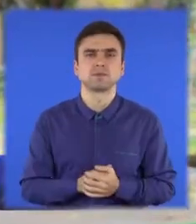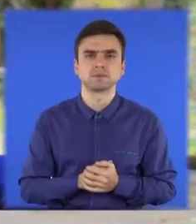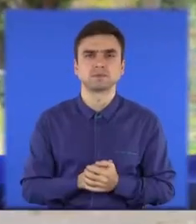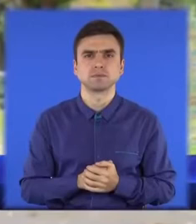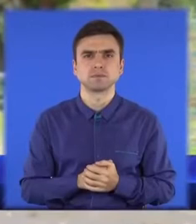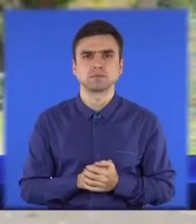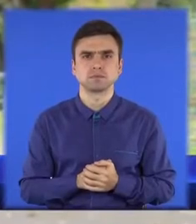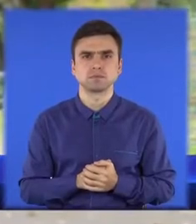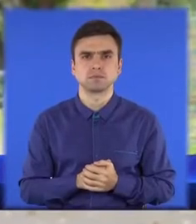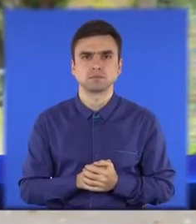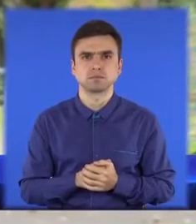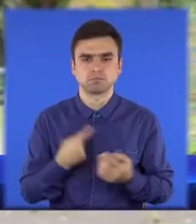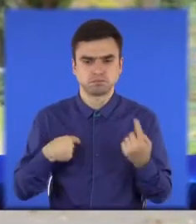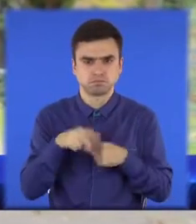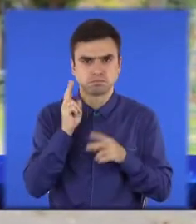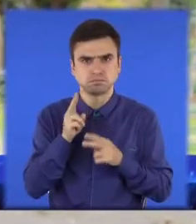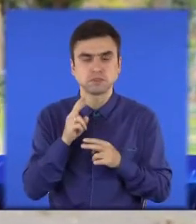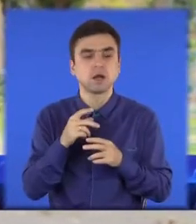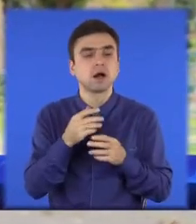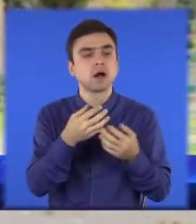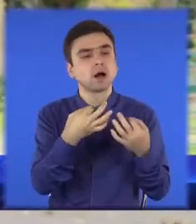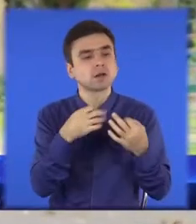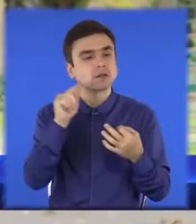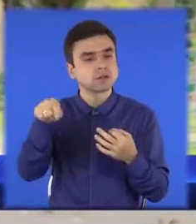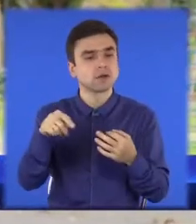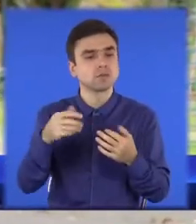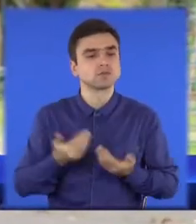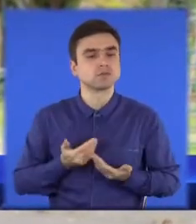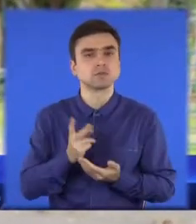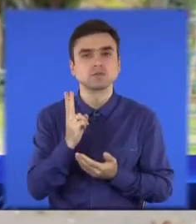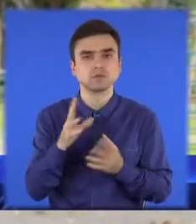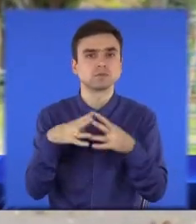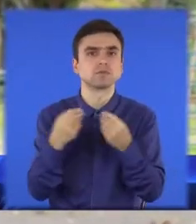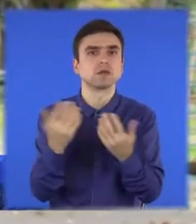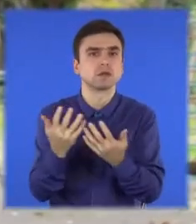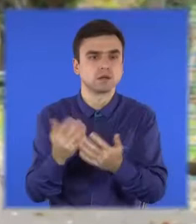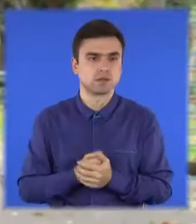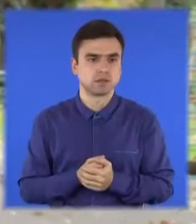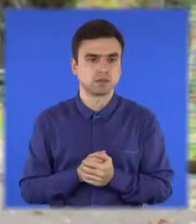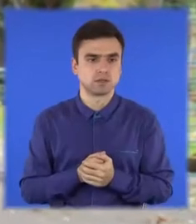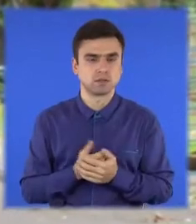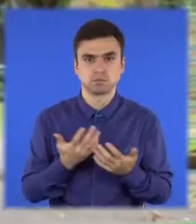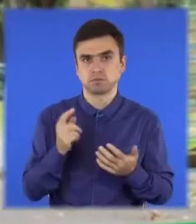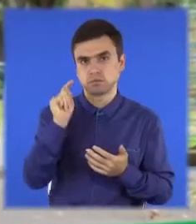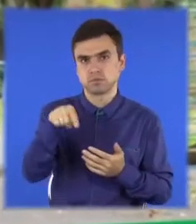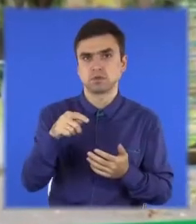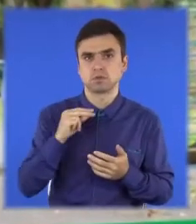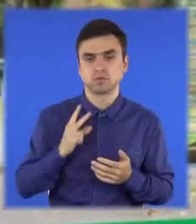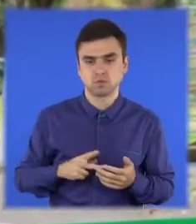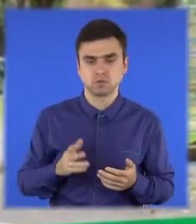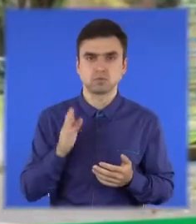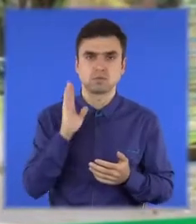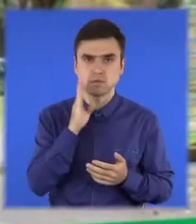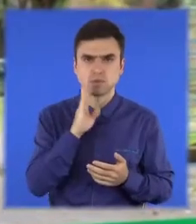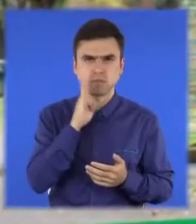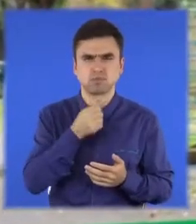лично нічого не звісно. А можете сказати, хто там проживав, яка сім'я була? Ну, там, ну, дочь, мама, мама пожила,